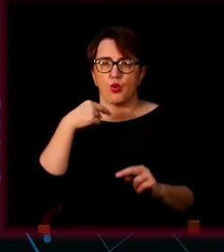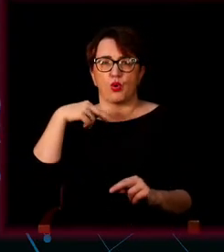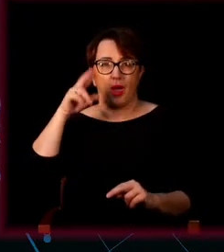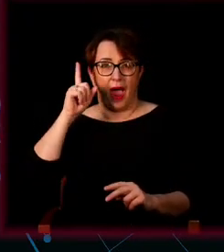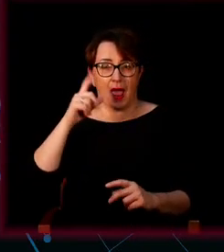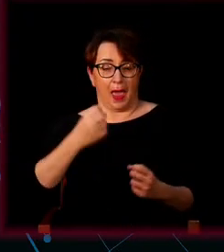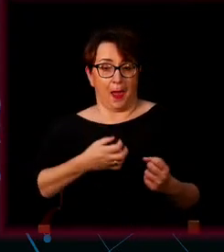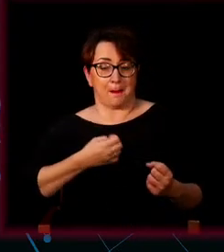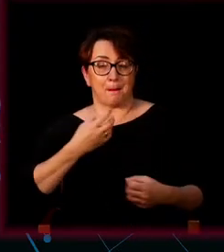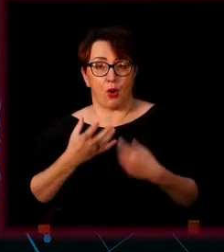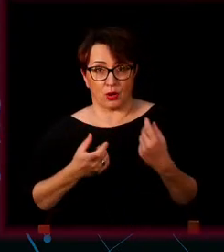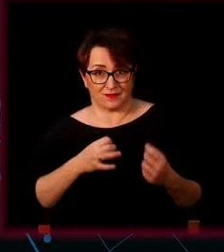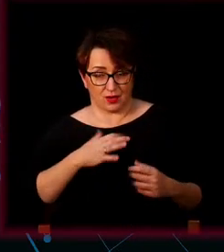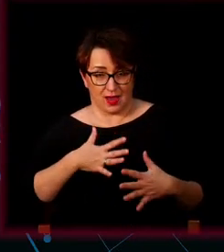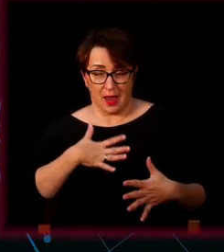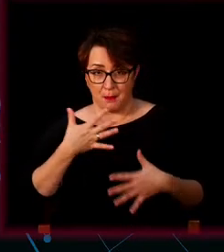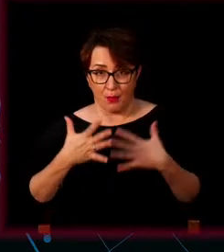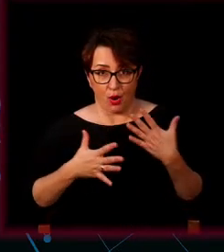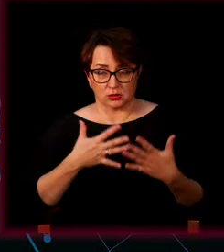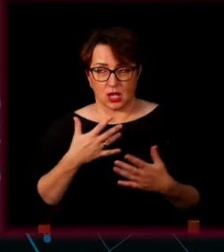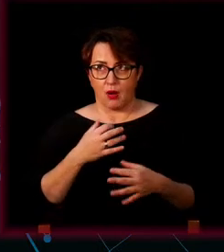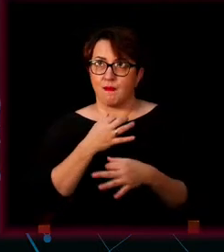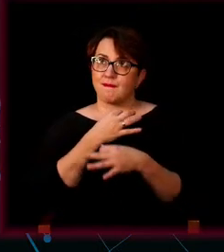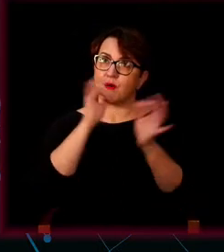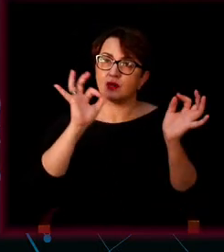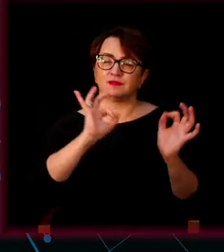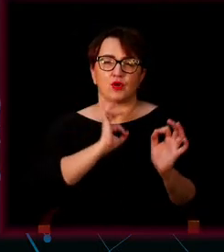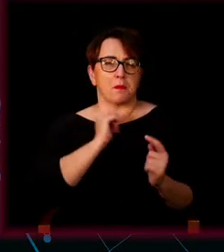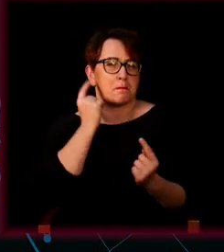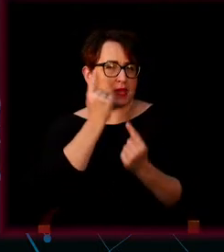poziomie emocjonalnym nie jest w stanie się uwolnić